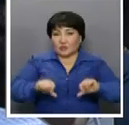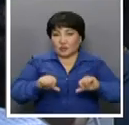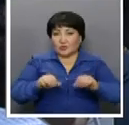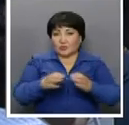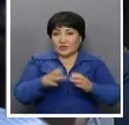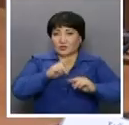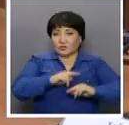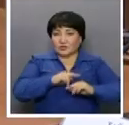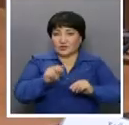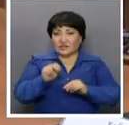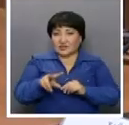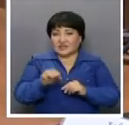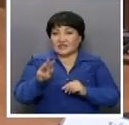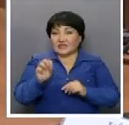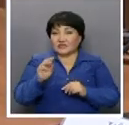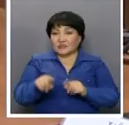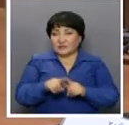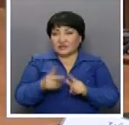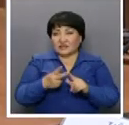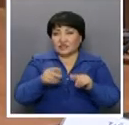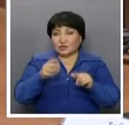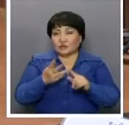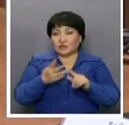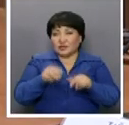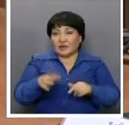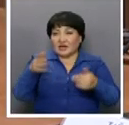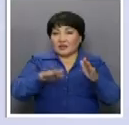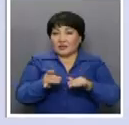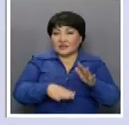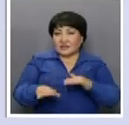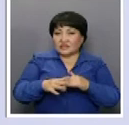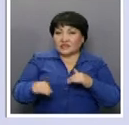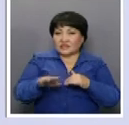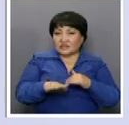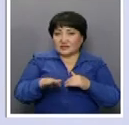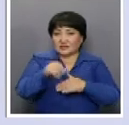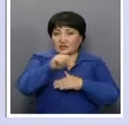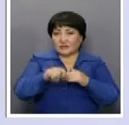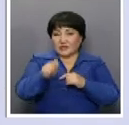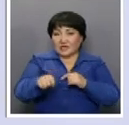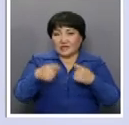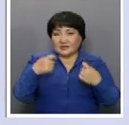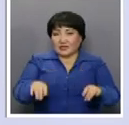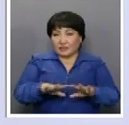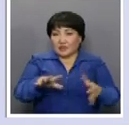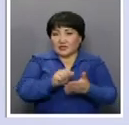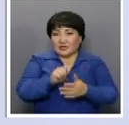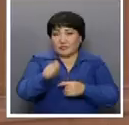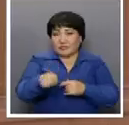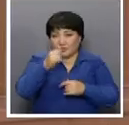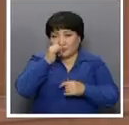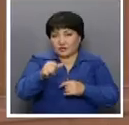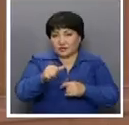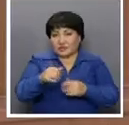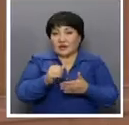Тайжан. Үшінші шешім шекаралық аймақтағы жерлерді жалға бермеу және сатпау ұсынысы бойынша қабылданды. Комиссия